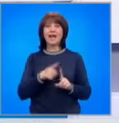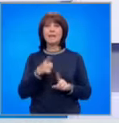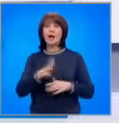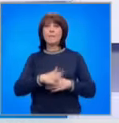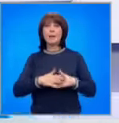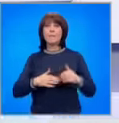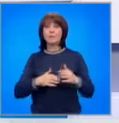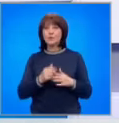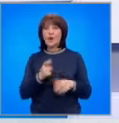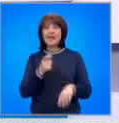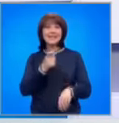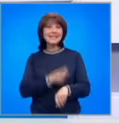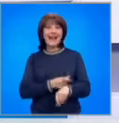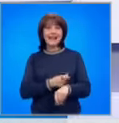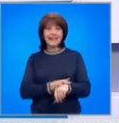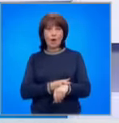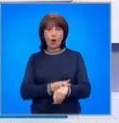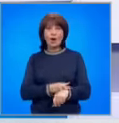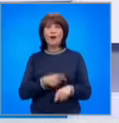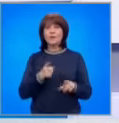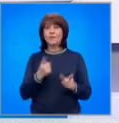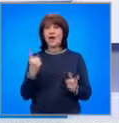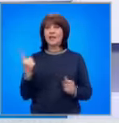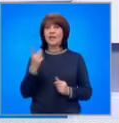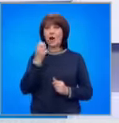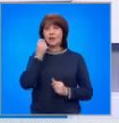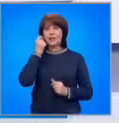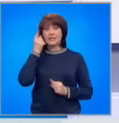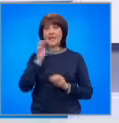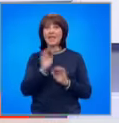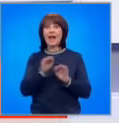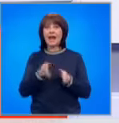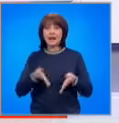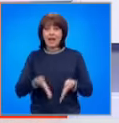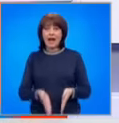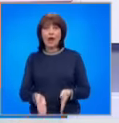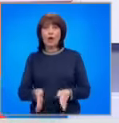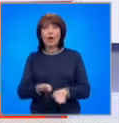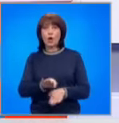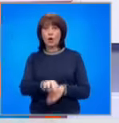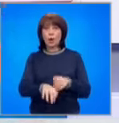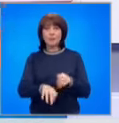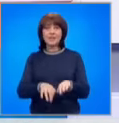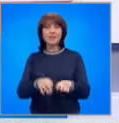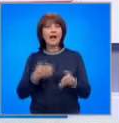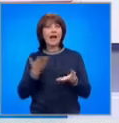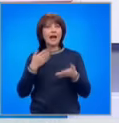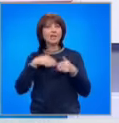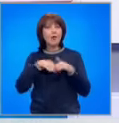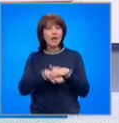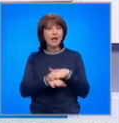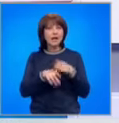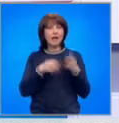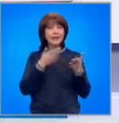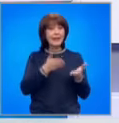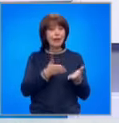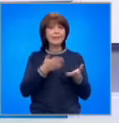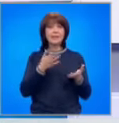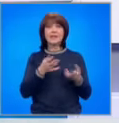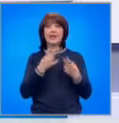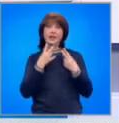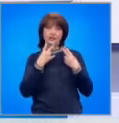построена Стара Загора. Това е само една от изненадите на гробницата. Какво друго крие тя, ще разберем в репортажа на Мария Чернева и операторката